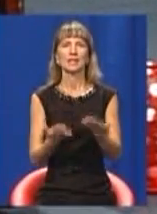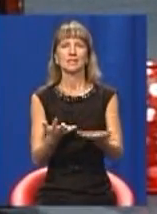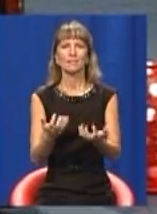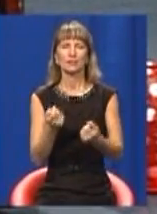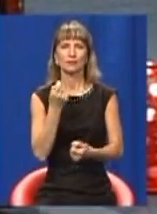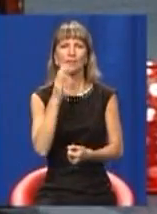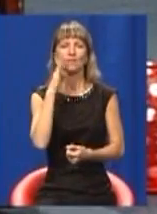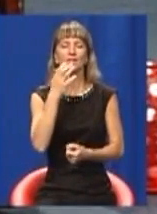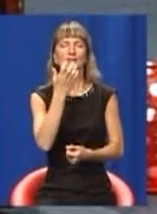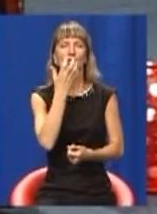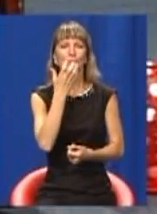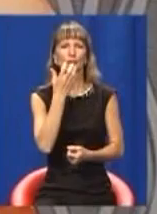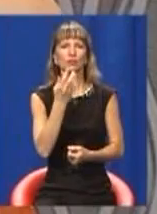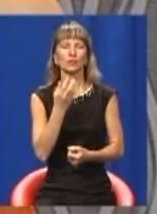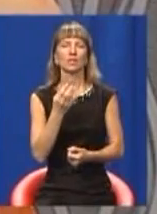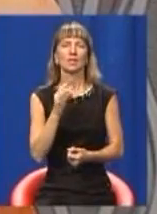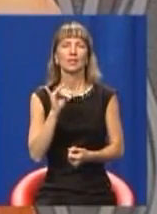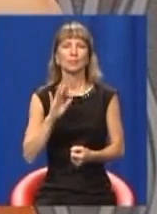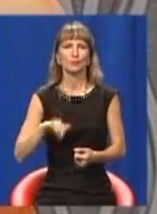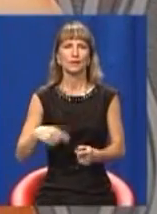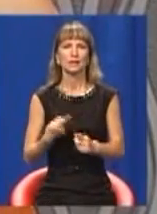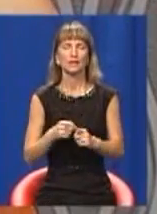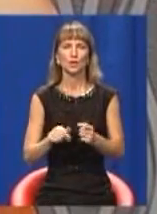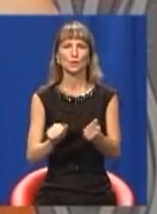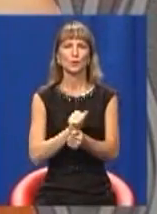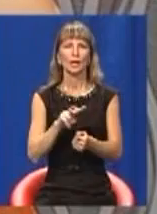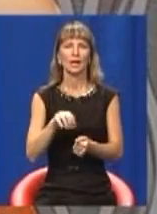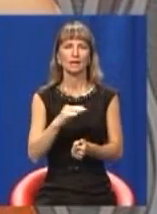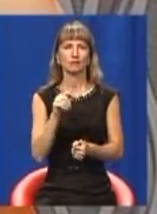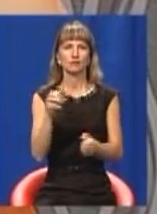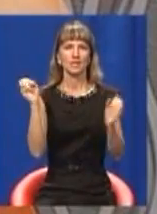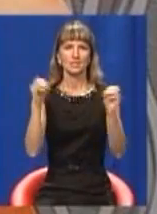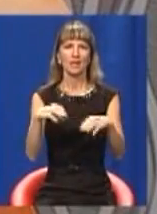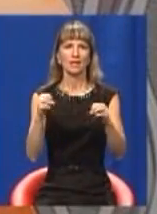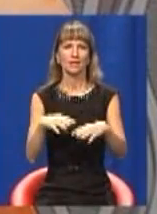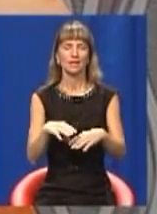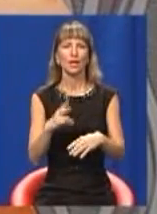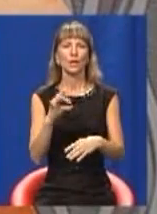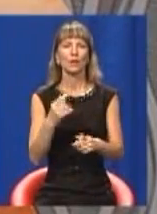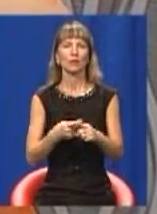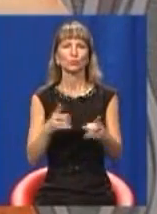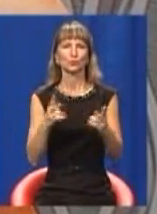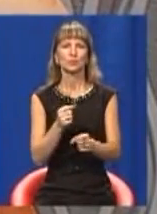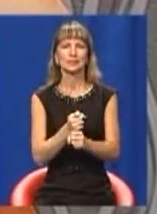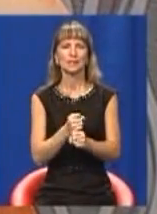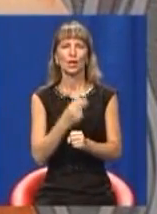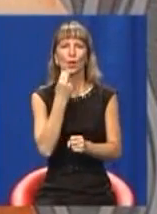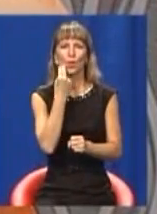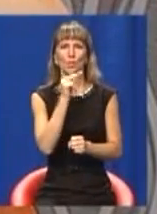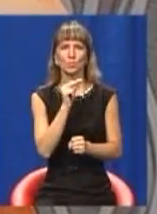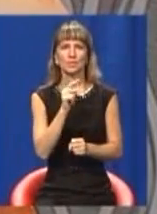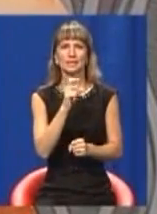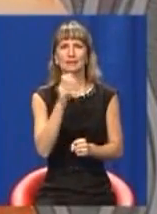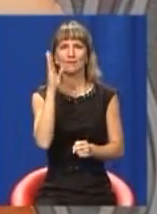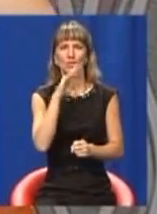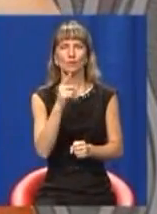приблизно трохи водички теплої бажано, і потім після цього всього сухий лід просто туди закинути. Але це потрібно робити дійсно краще за все з